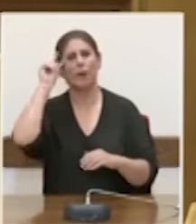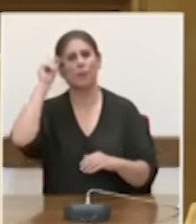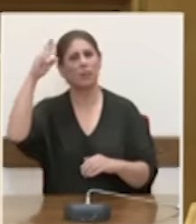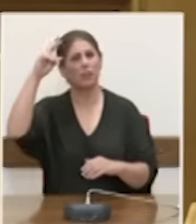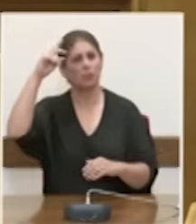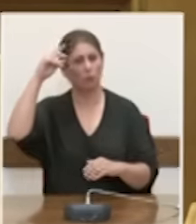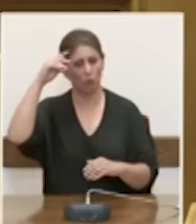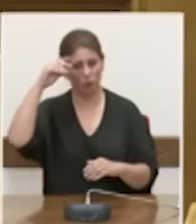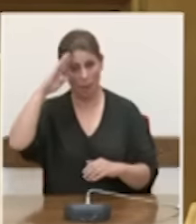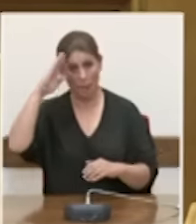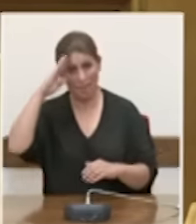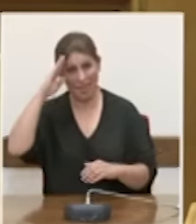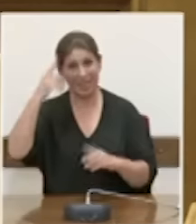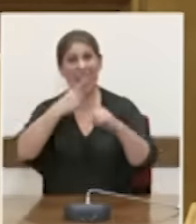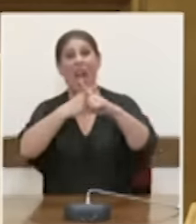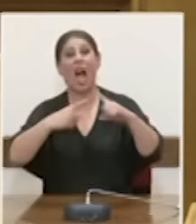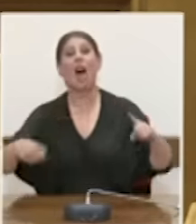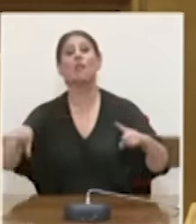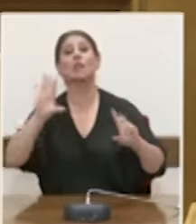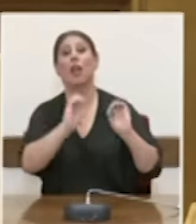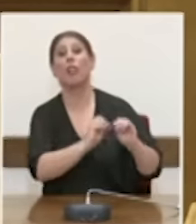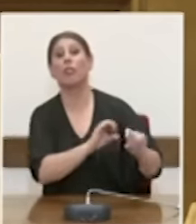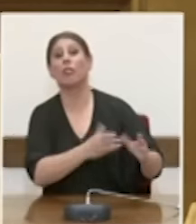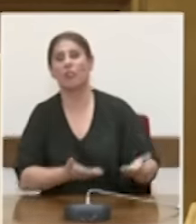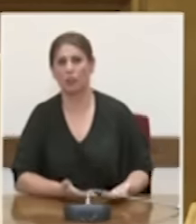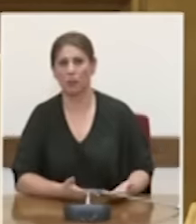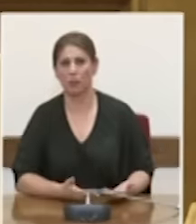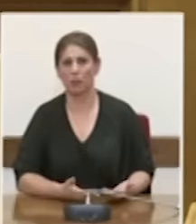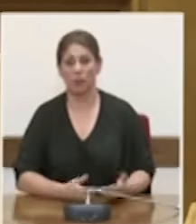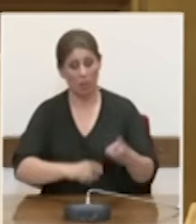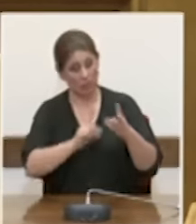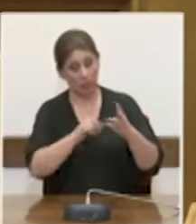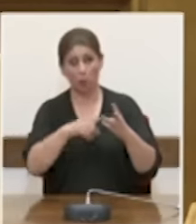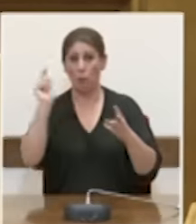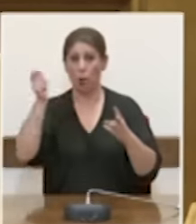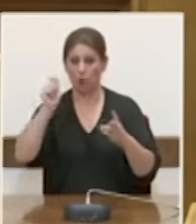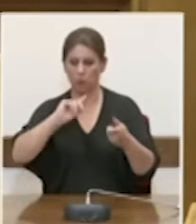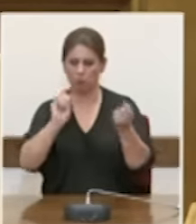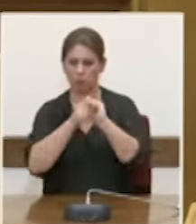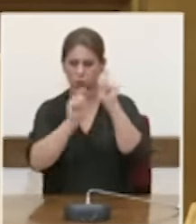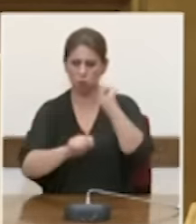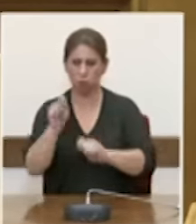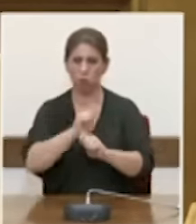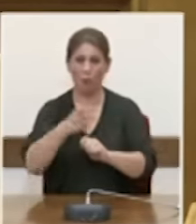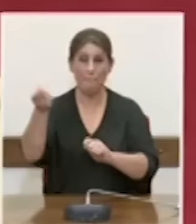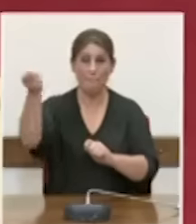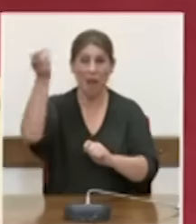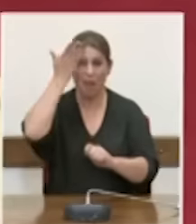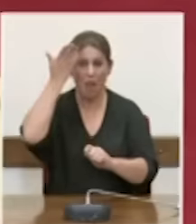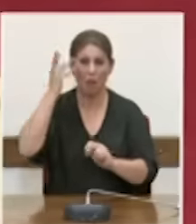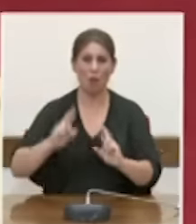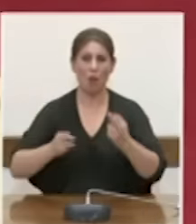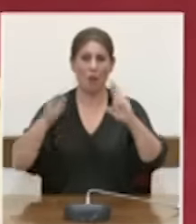Τρίτον, προωθήσατε την πολιτική διαμόρφωση ενός πανάκριβου ενεργειακού μείγματος. Με τη